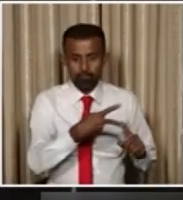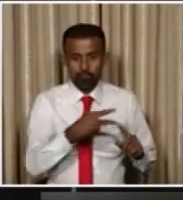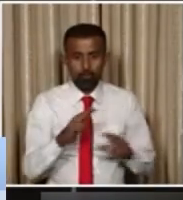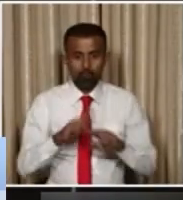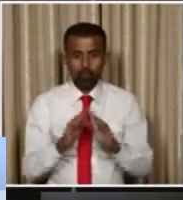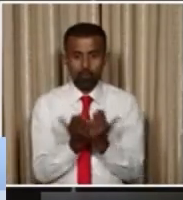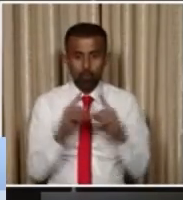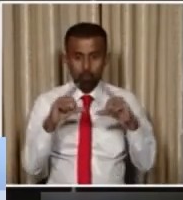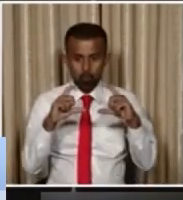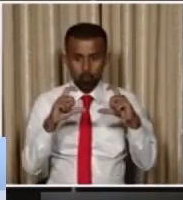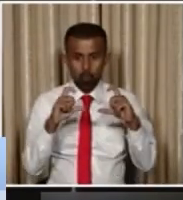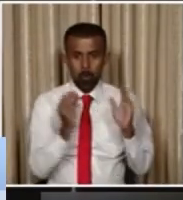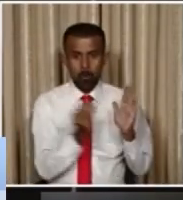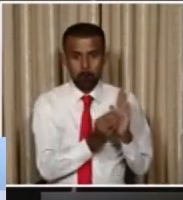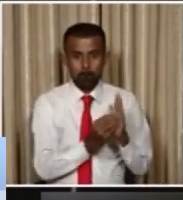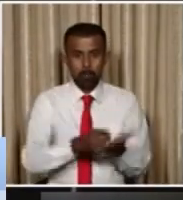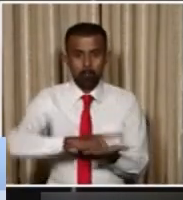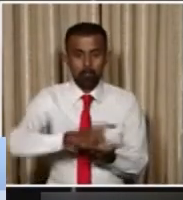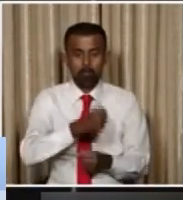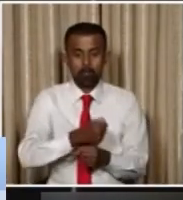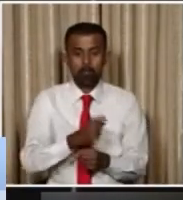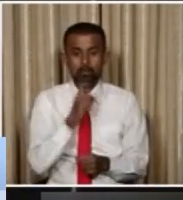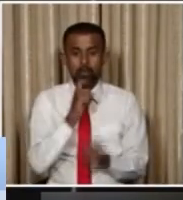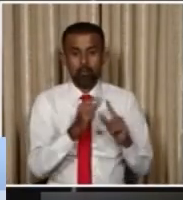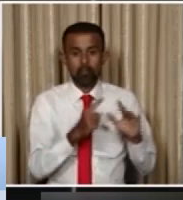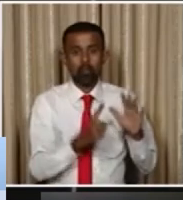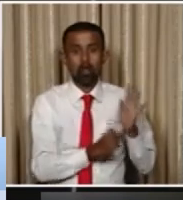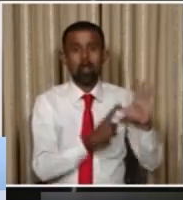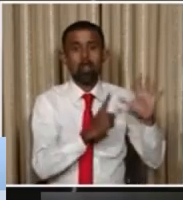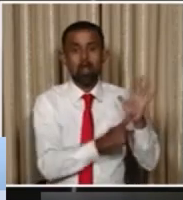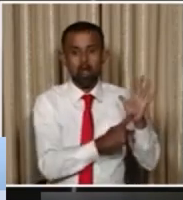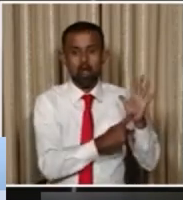Facebook එකේ ෆොටෝ එකක් තියෙනවා මාලිමා ආණ්ඩුවේ අධිකරණ ඇමති ලාල්කාන්ත